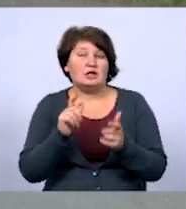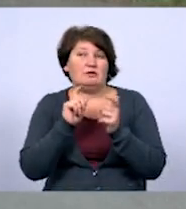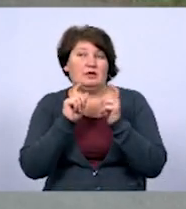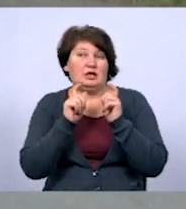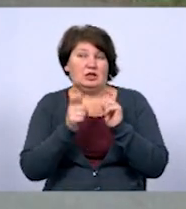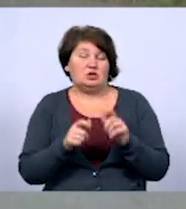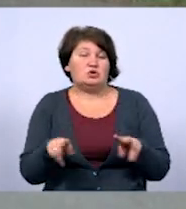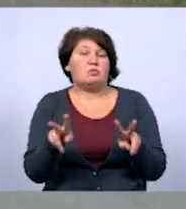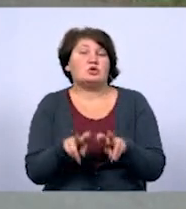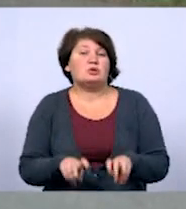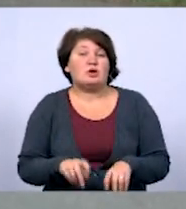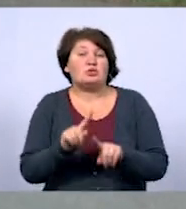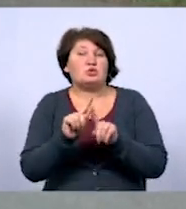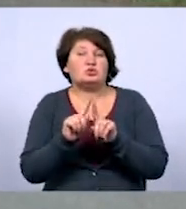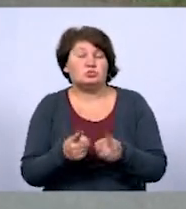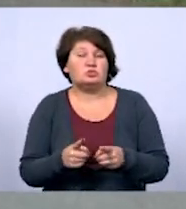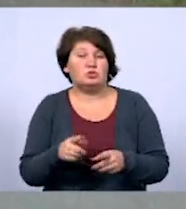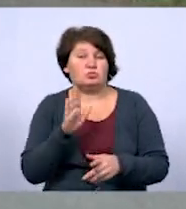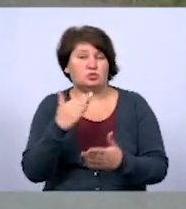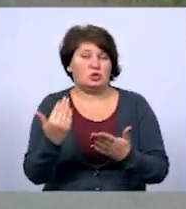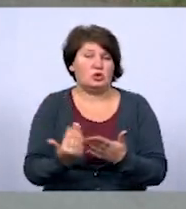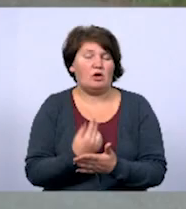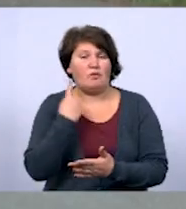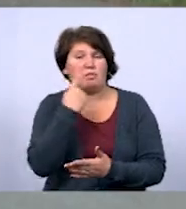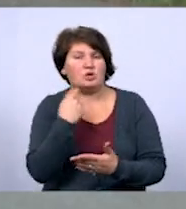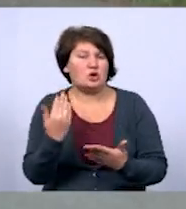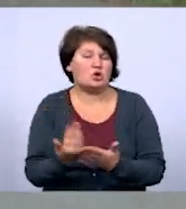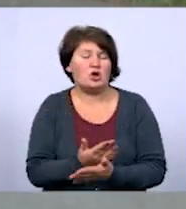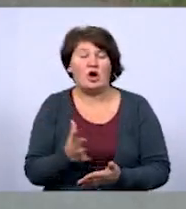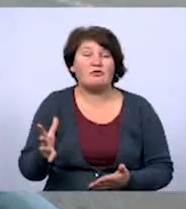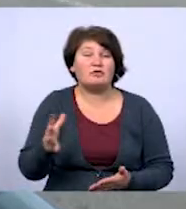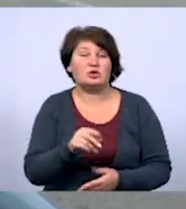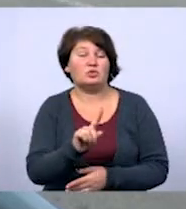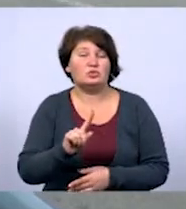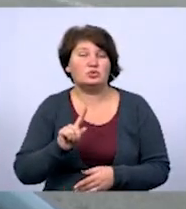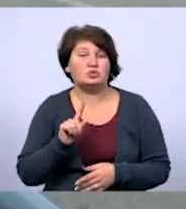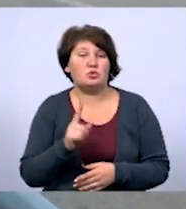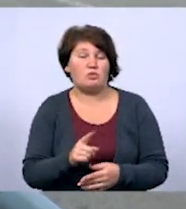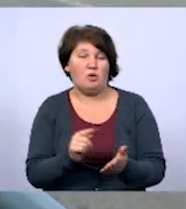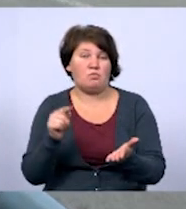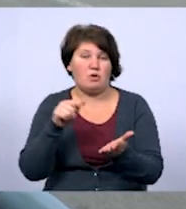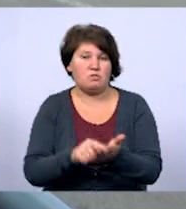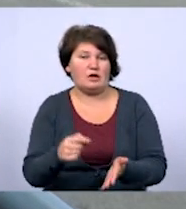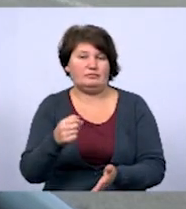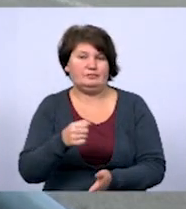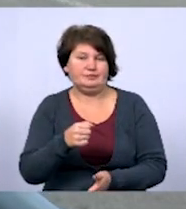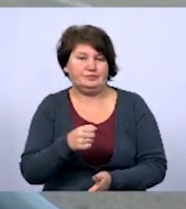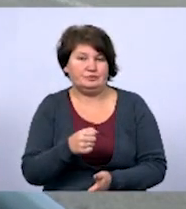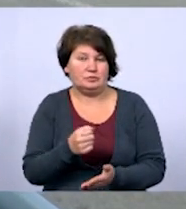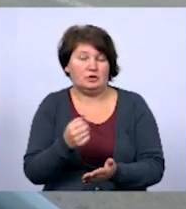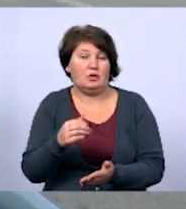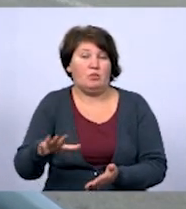він розібрався, чому, якщо він каже, будуть нові обличчя, буде нове все, чому попав